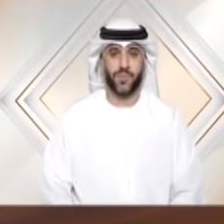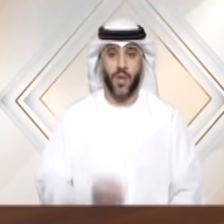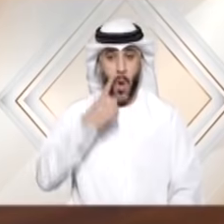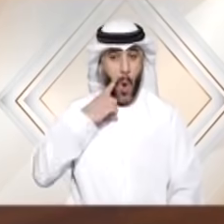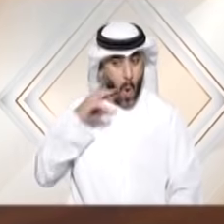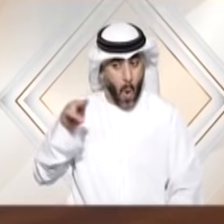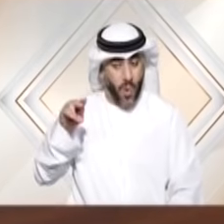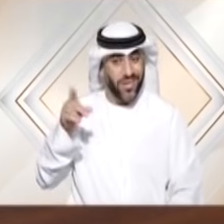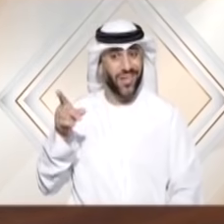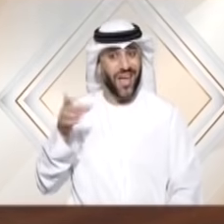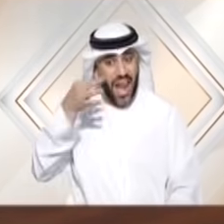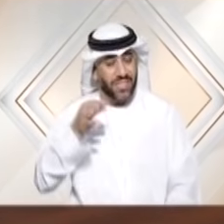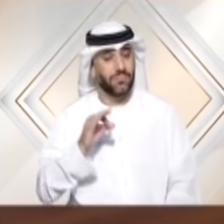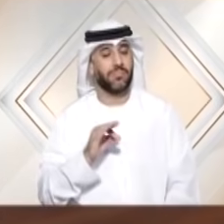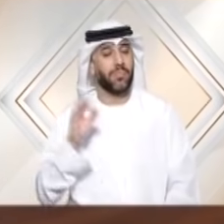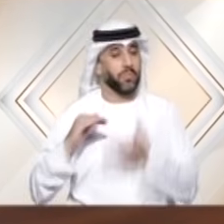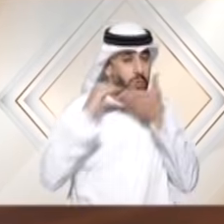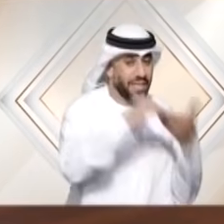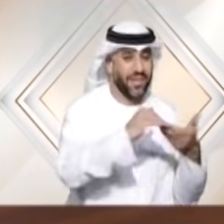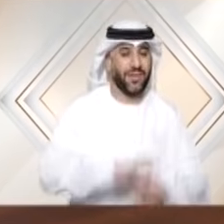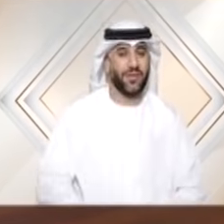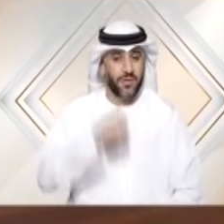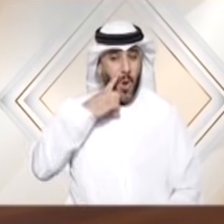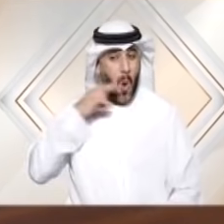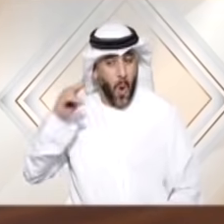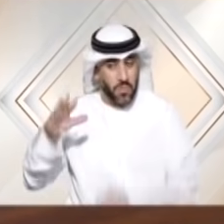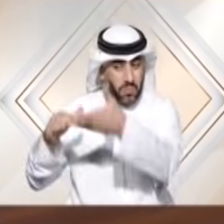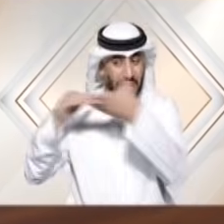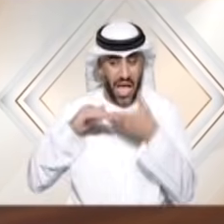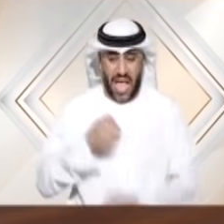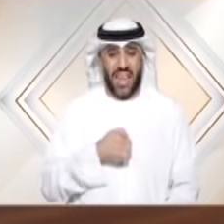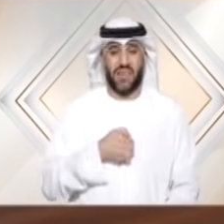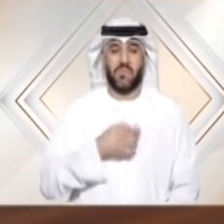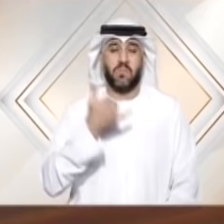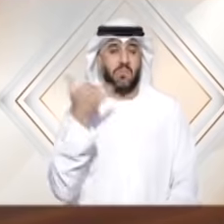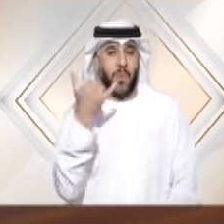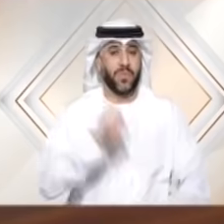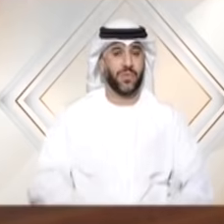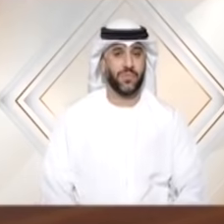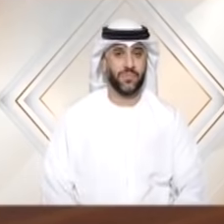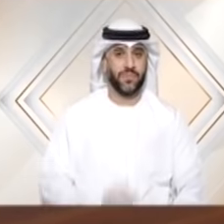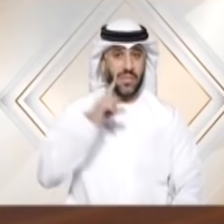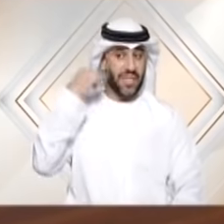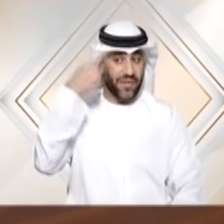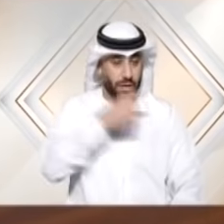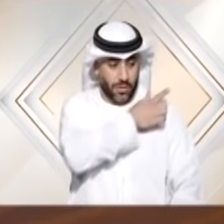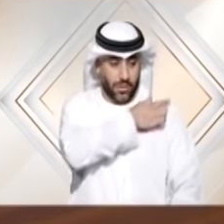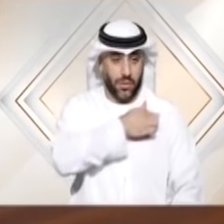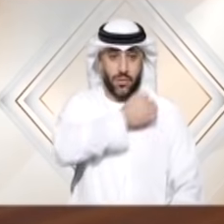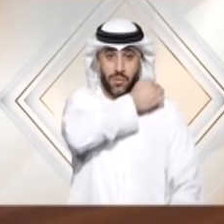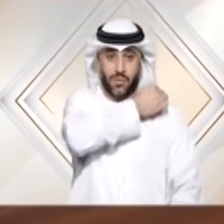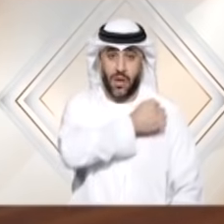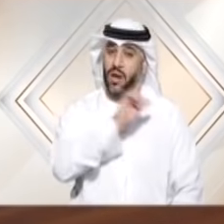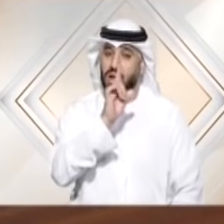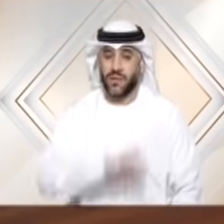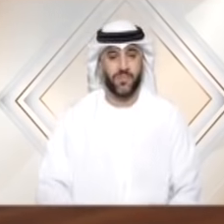أخوي واجبة يصلني ويحسن لي ويبقى ويحسن الصلة لي، علمتي؟ فلهذا لا تفكري أنك آثمة، اتفقنا يا إسراء؟